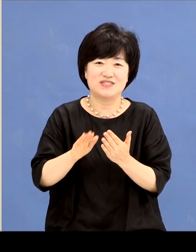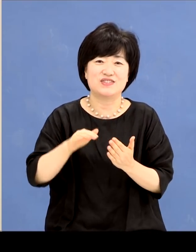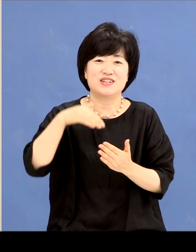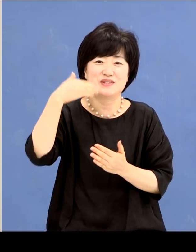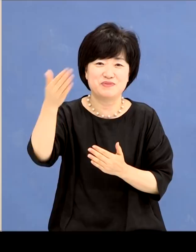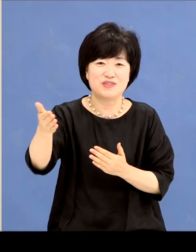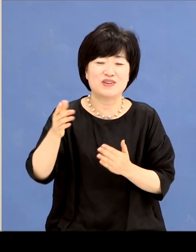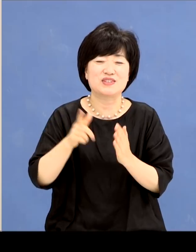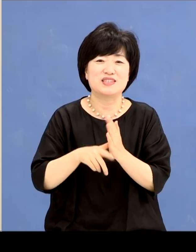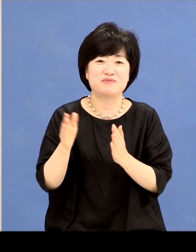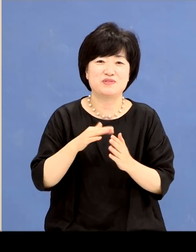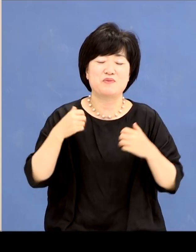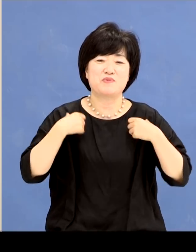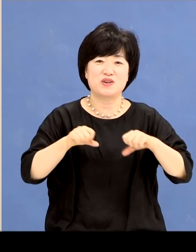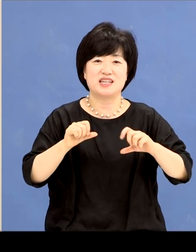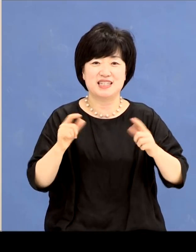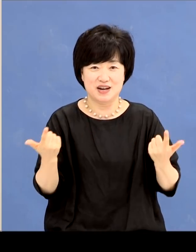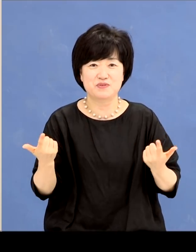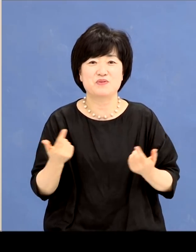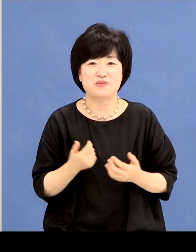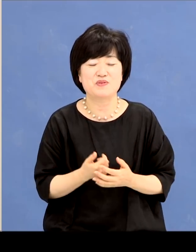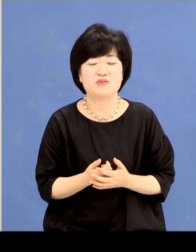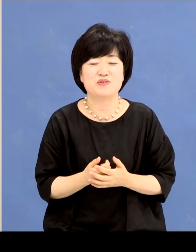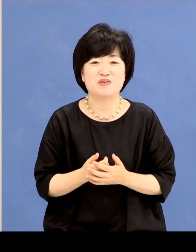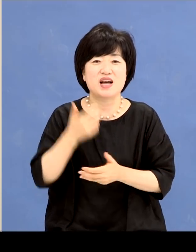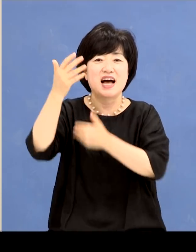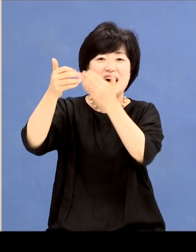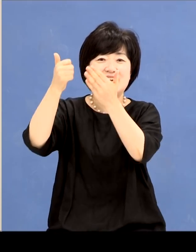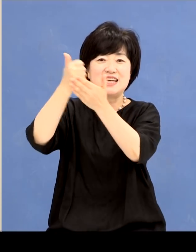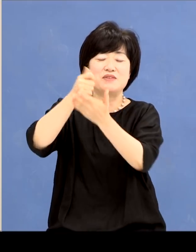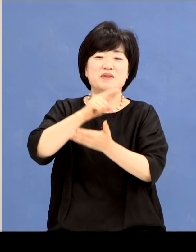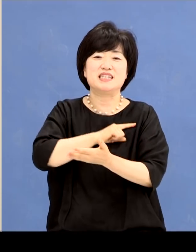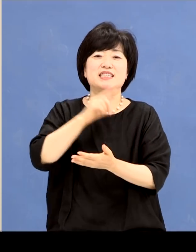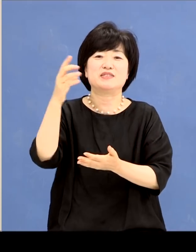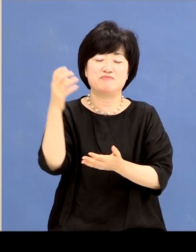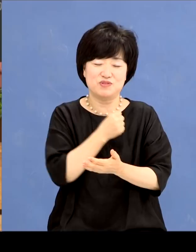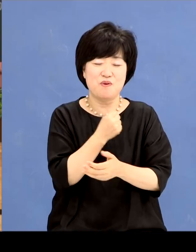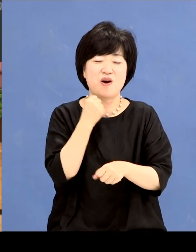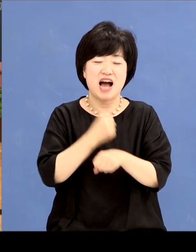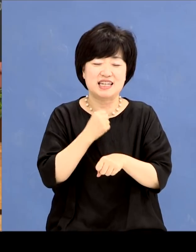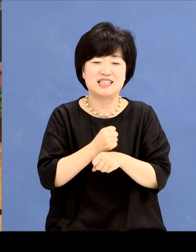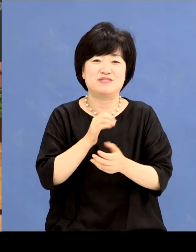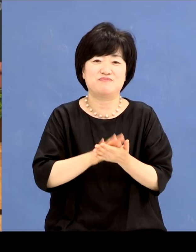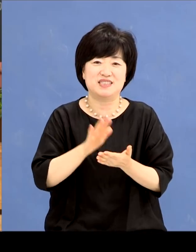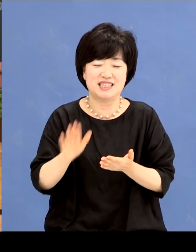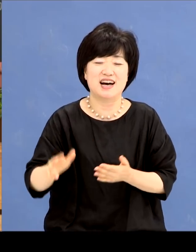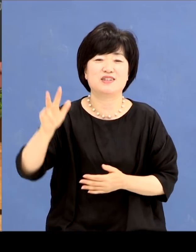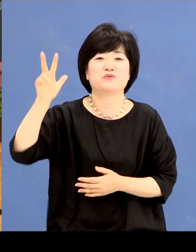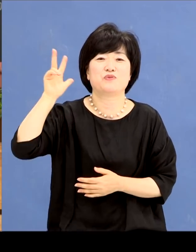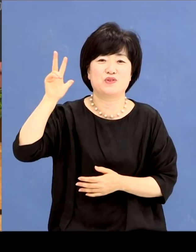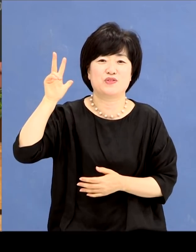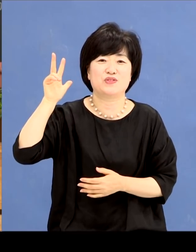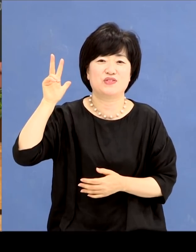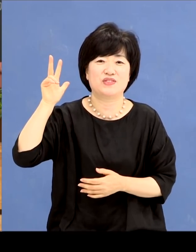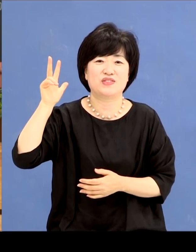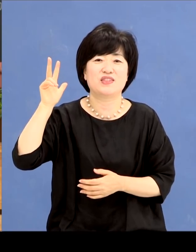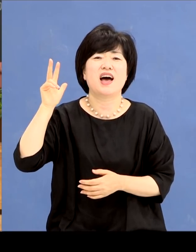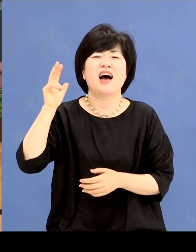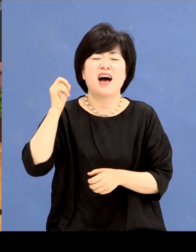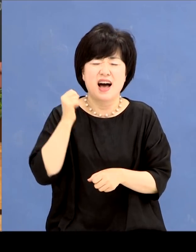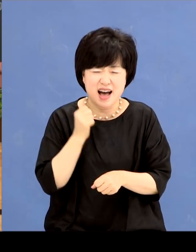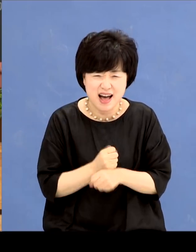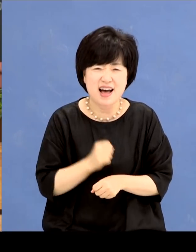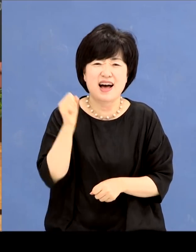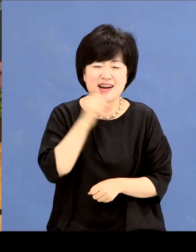가운데서도 하나님 꼭 이 이름을 제가 가지고 이름으로 하나님의 일을 하겠습니다라고 서원을 한 거죠. 그래서 브라더스 키퍼가